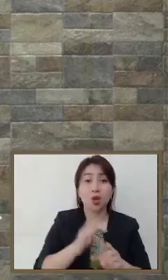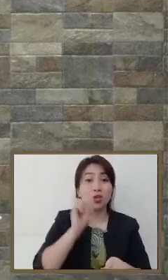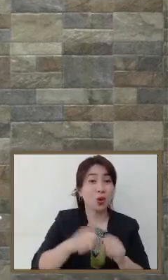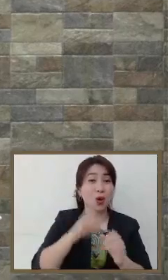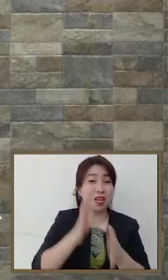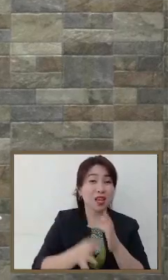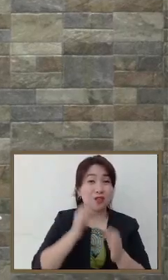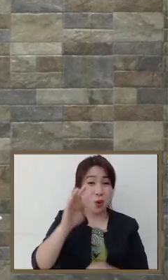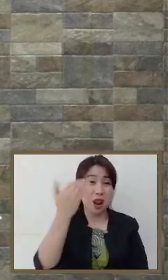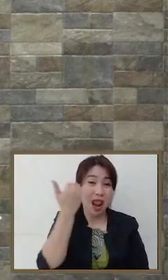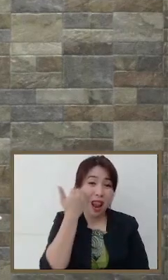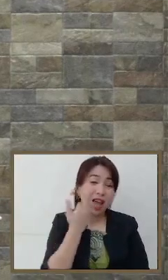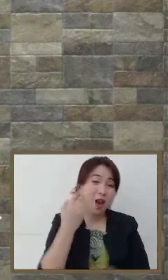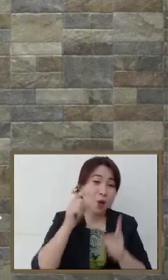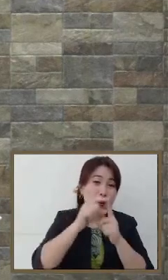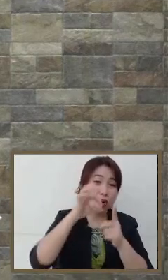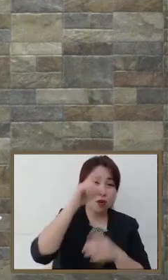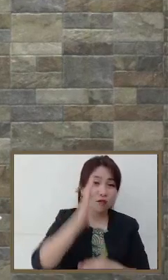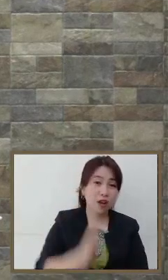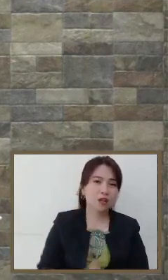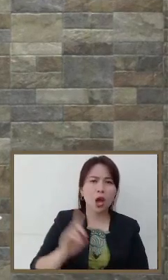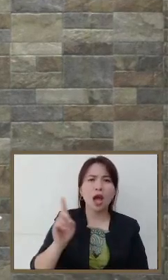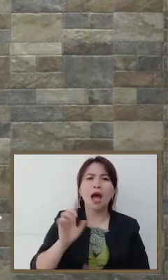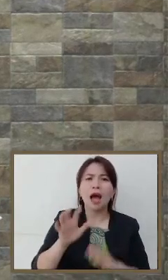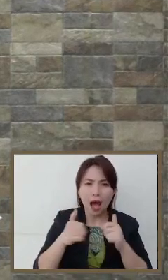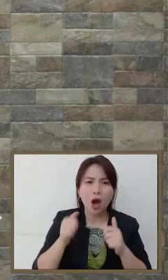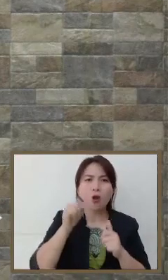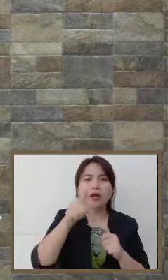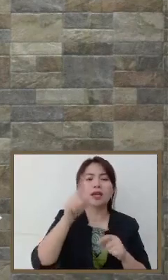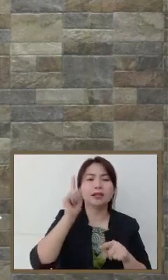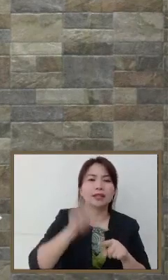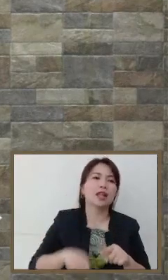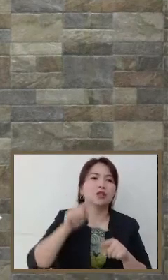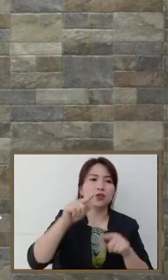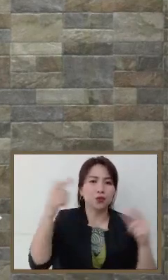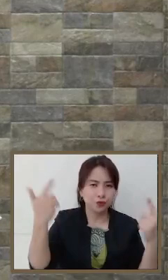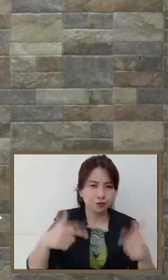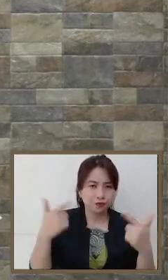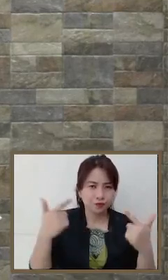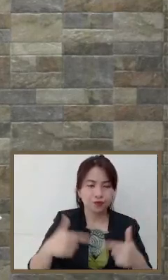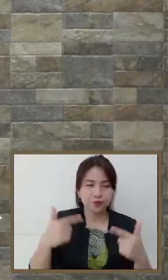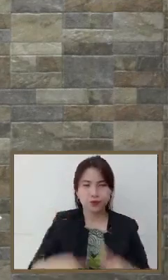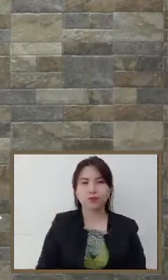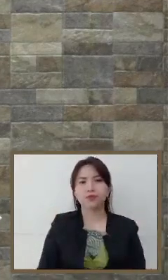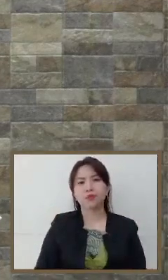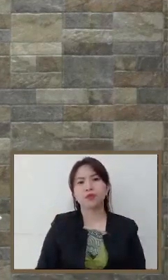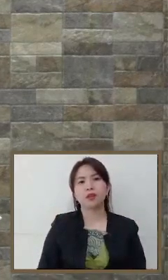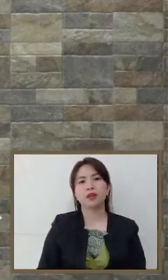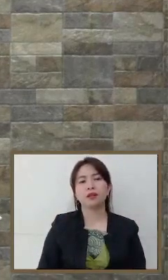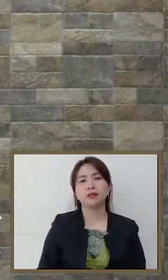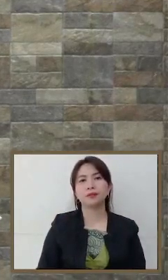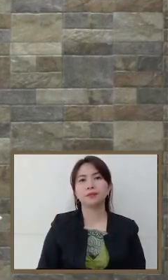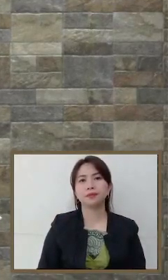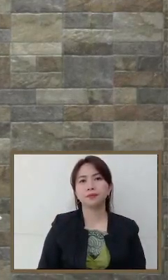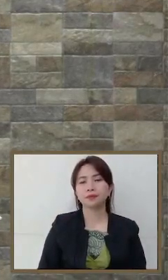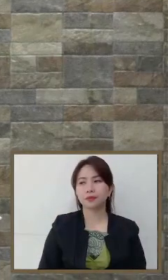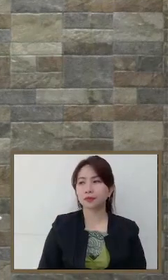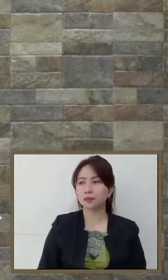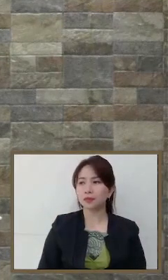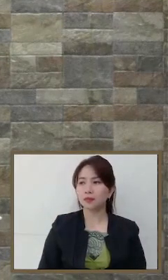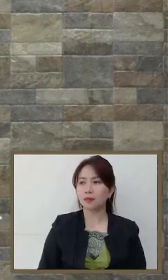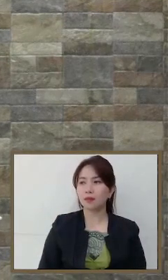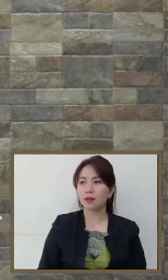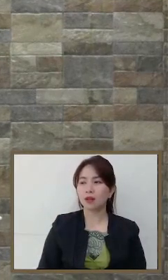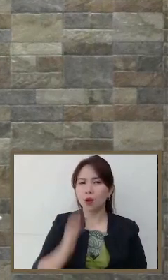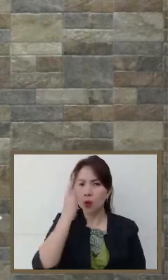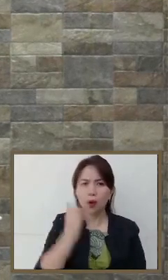Anong panlaban mo gaano kaliwanag SAO na Alam ng Diyos ang ginagawa mo ngayon Bakit ang